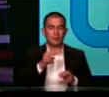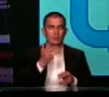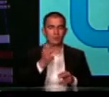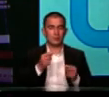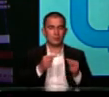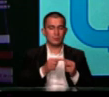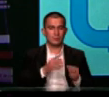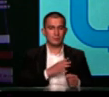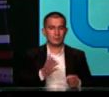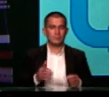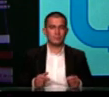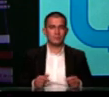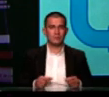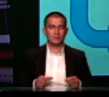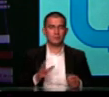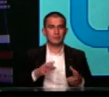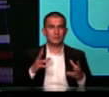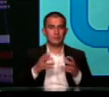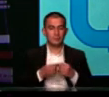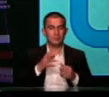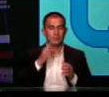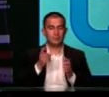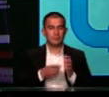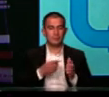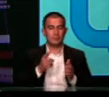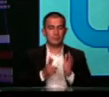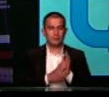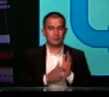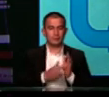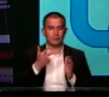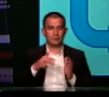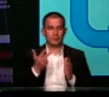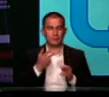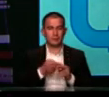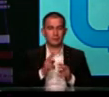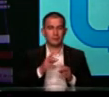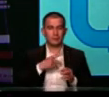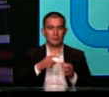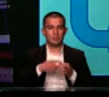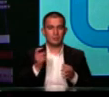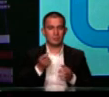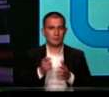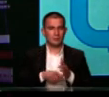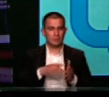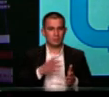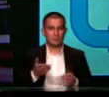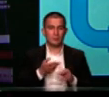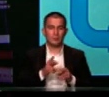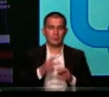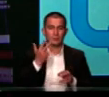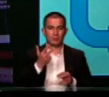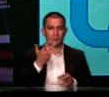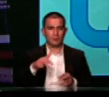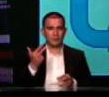teng edi. Va natijada biz 7.33 ochiq kalit va